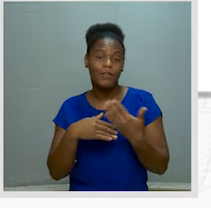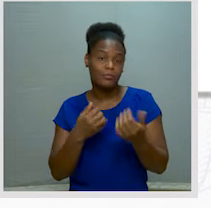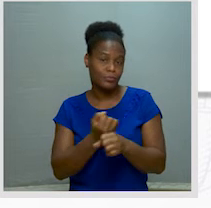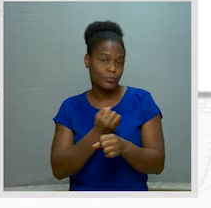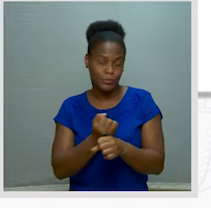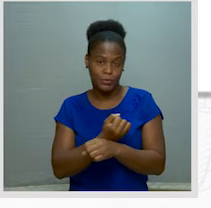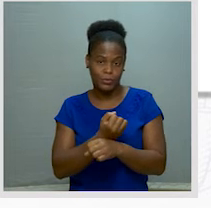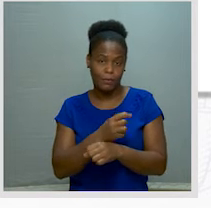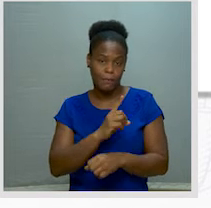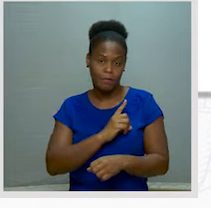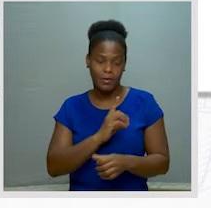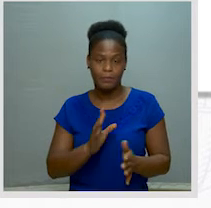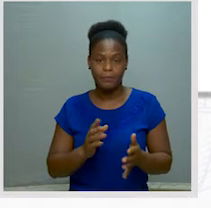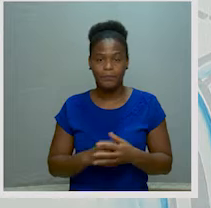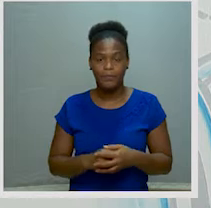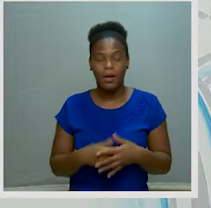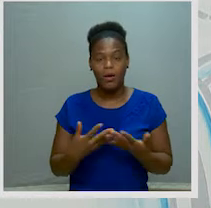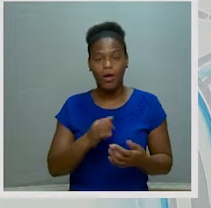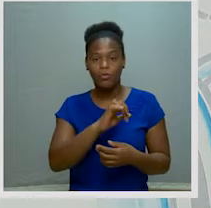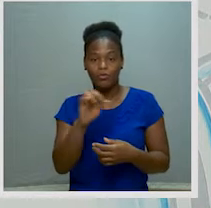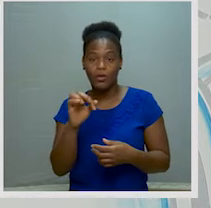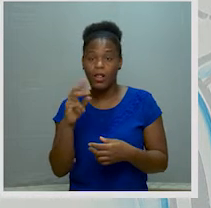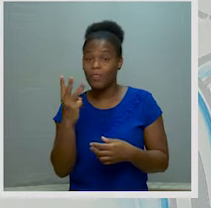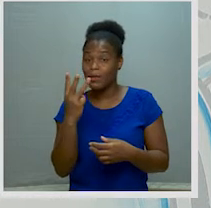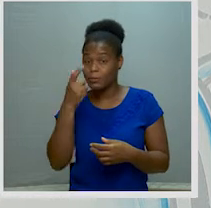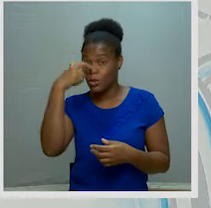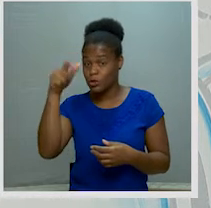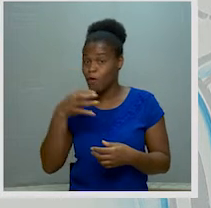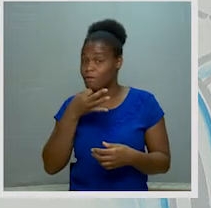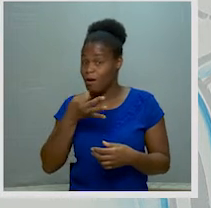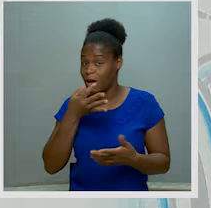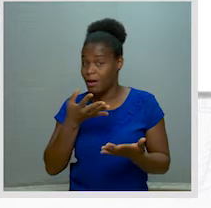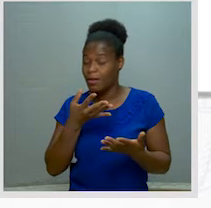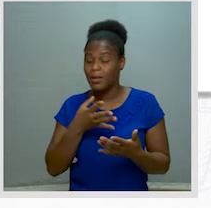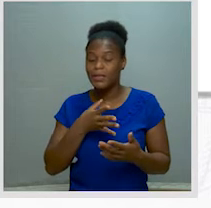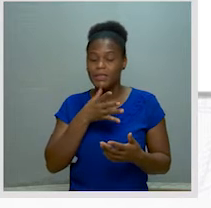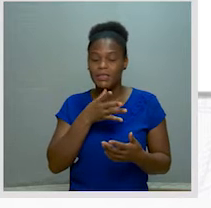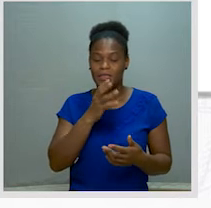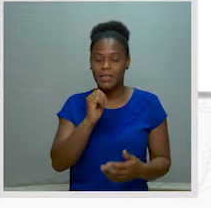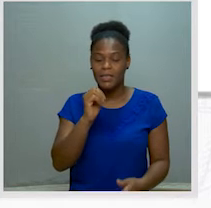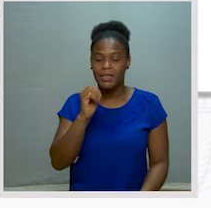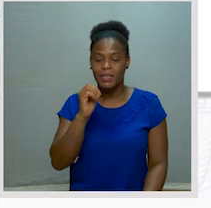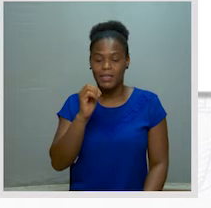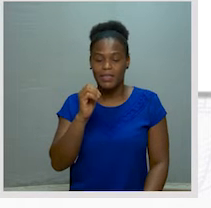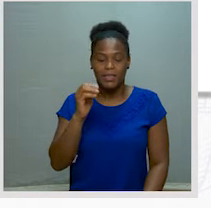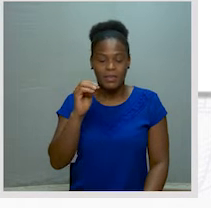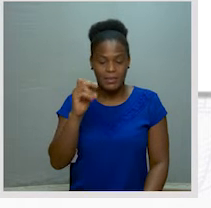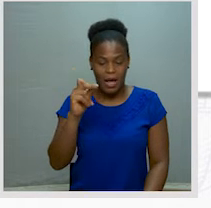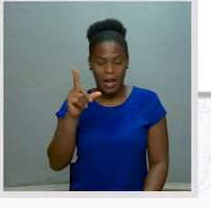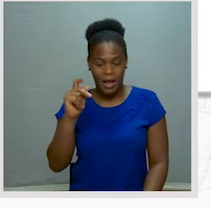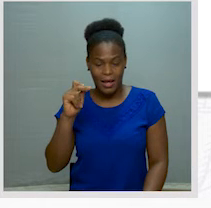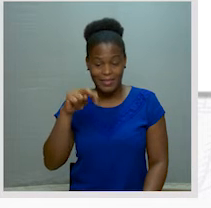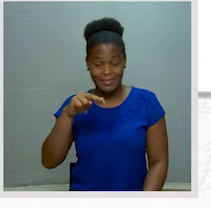le service privé. Vous avez ces 3 personnes, Cheikh Salan Diaye,